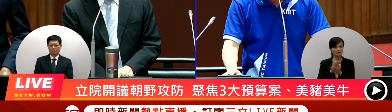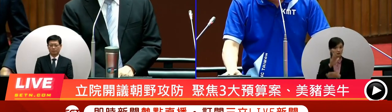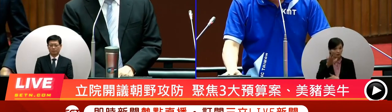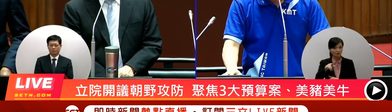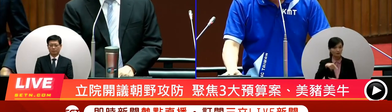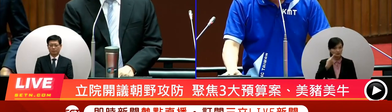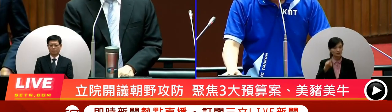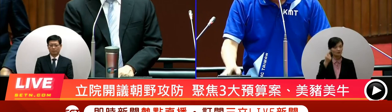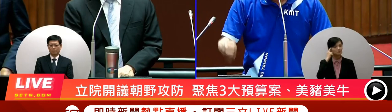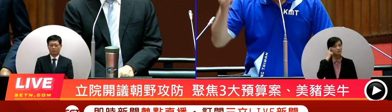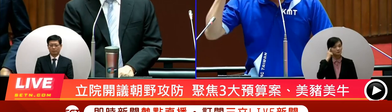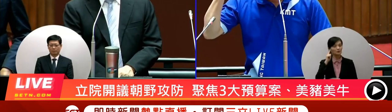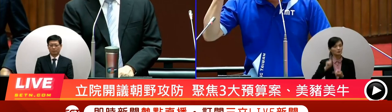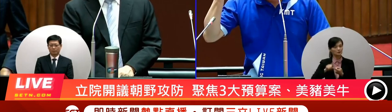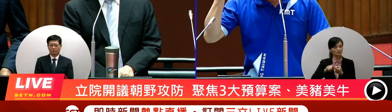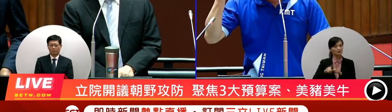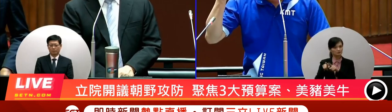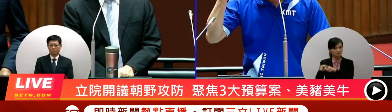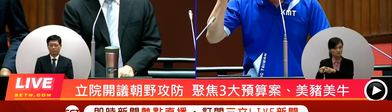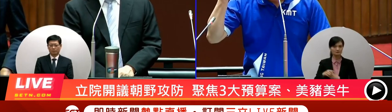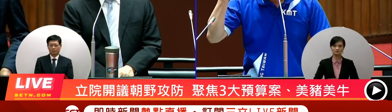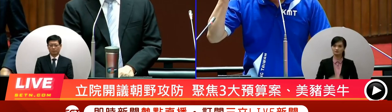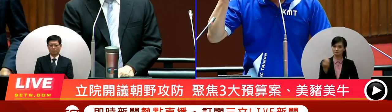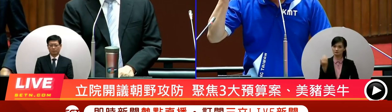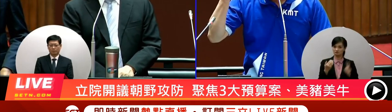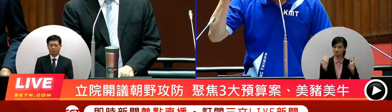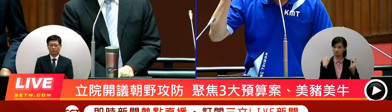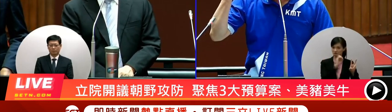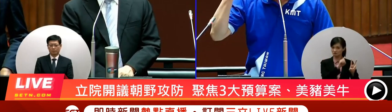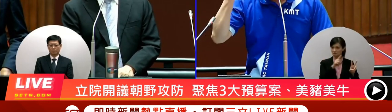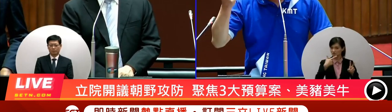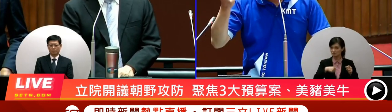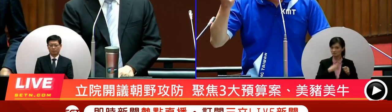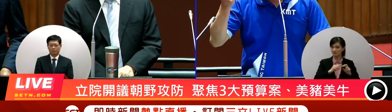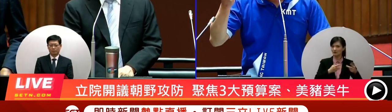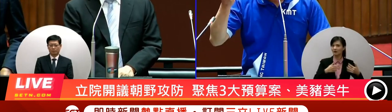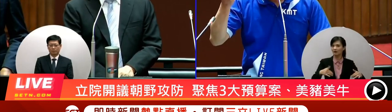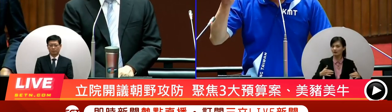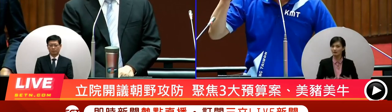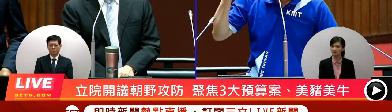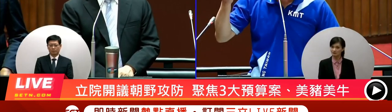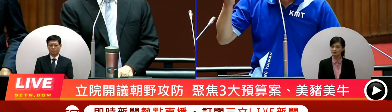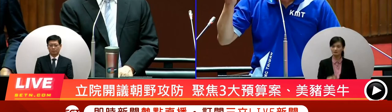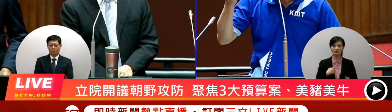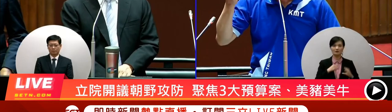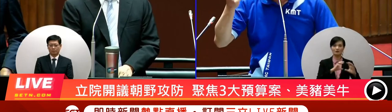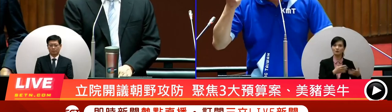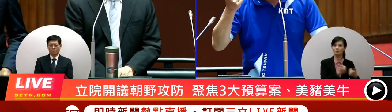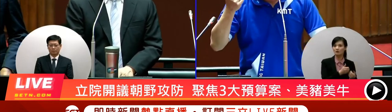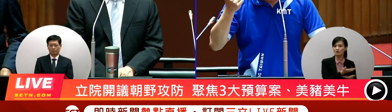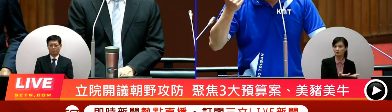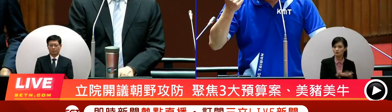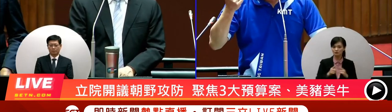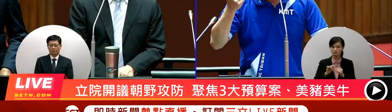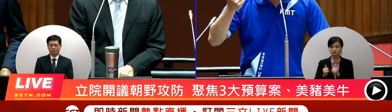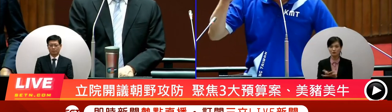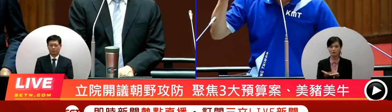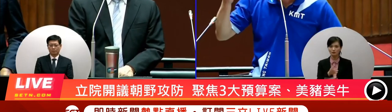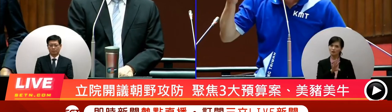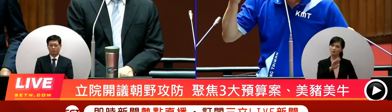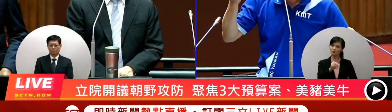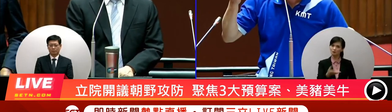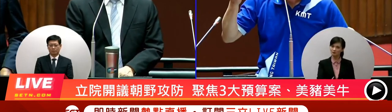变。2016没改变啊，要跟人民沟通，要跟国会沟通，有吗？有